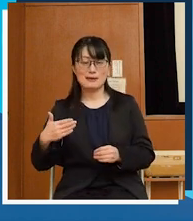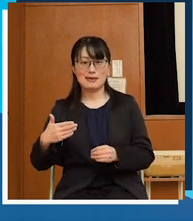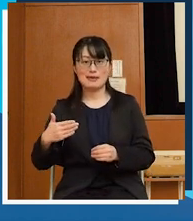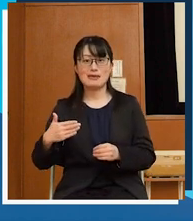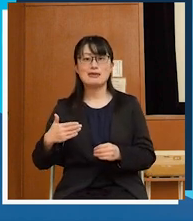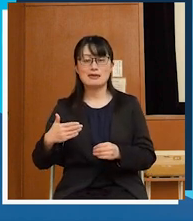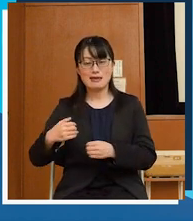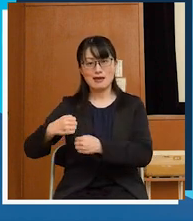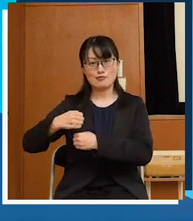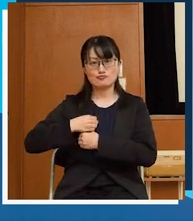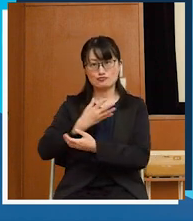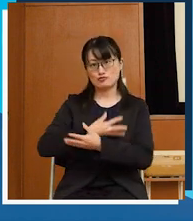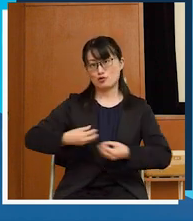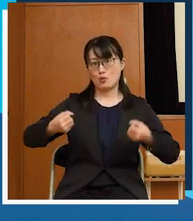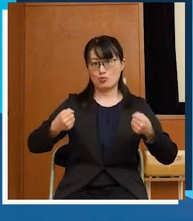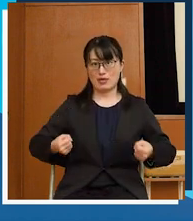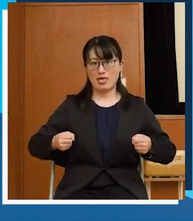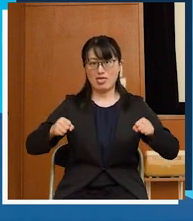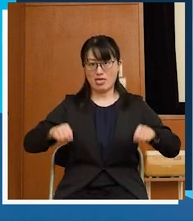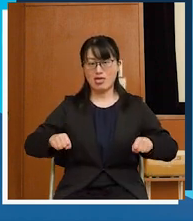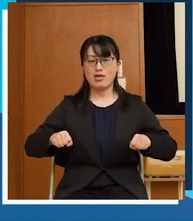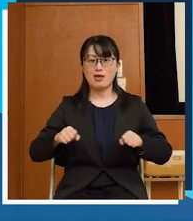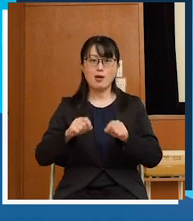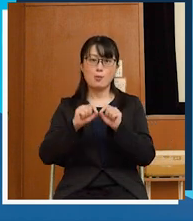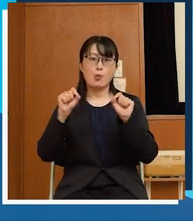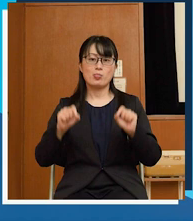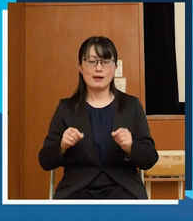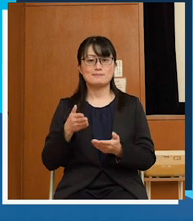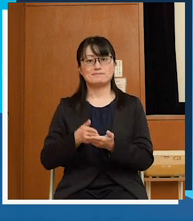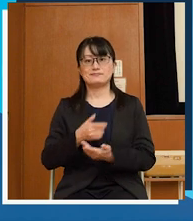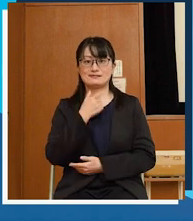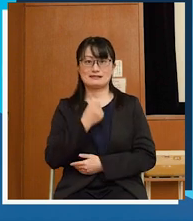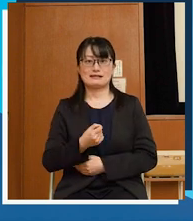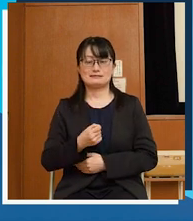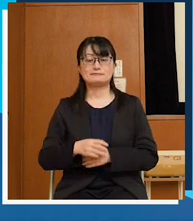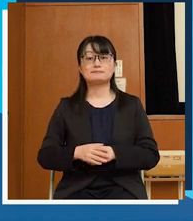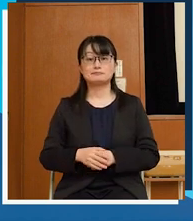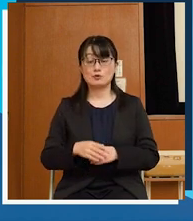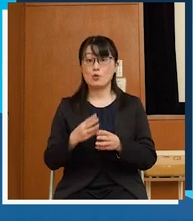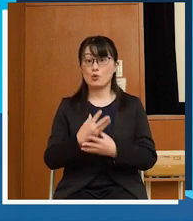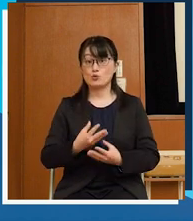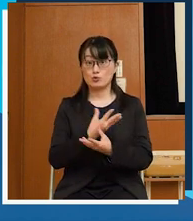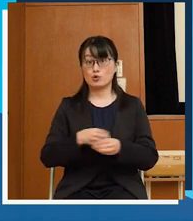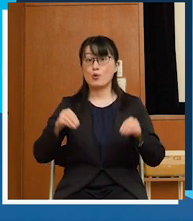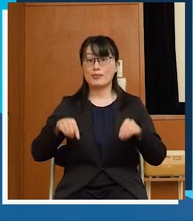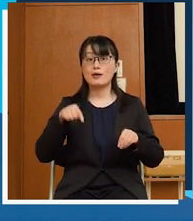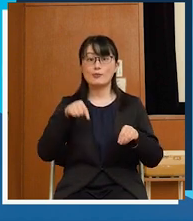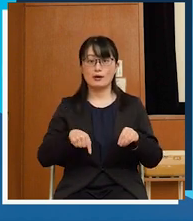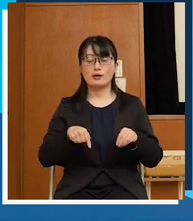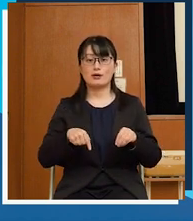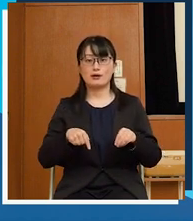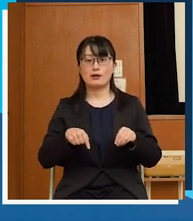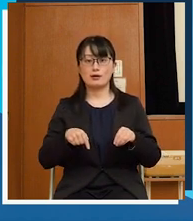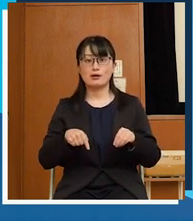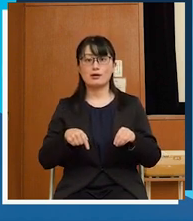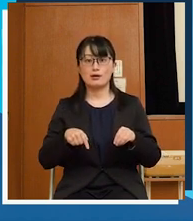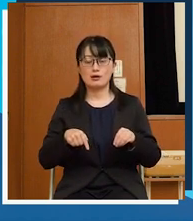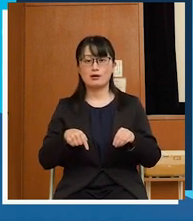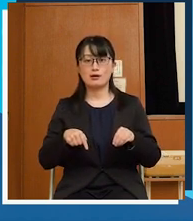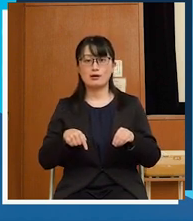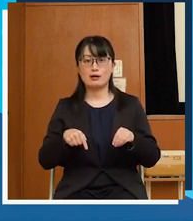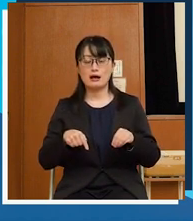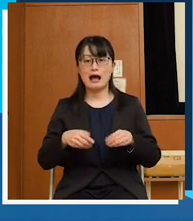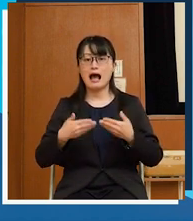ちょっとお話をさせてください日米地協定はえ日米軍による施設区域の使用を認めた